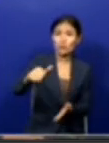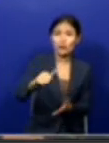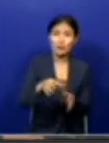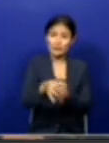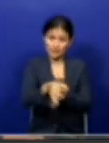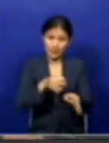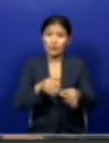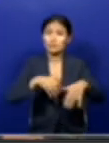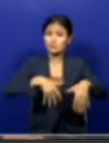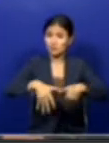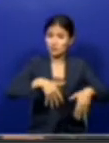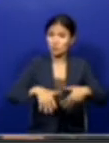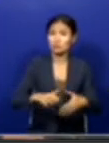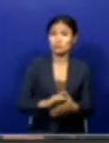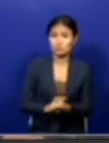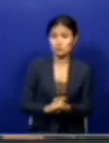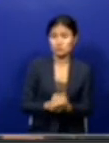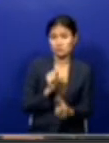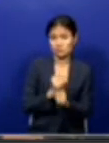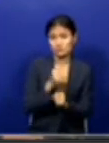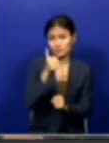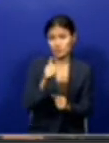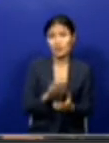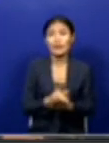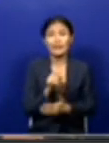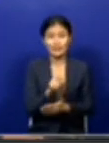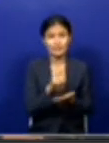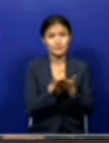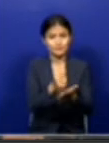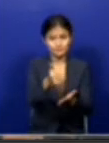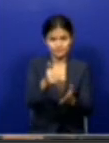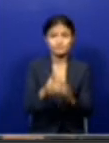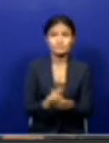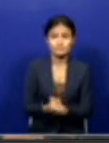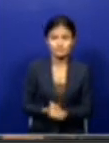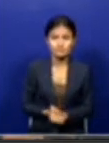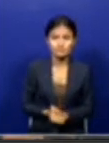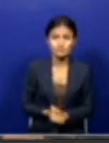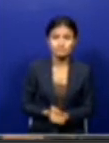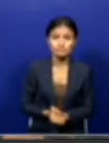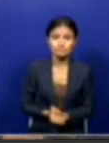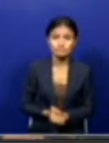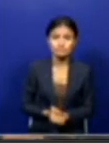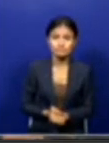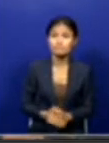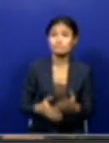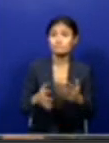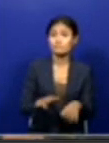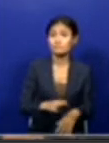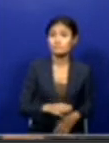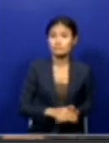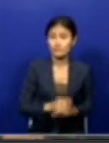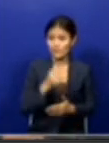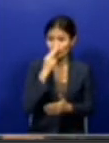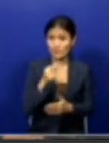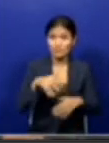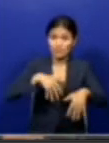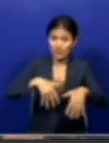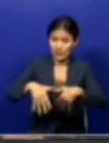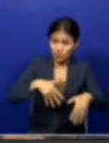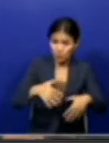อยู่ผมว่าตรงนี้จะตอบโจทย์ได้มากเลยครับหรือว่ายังเห็นพี่น้องเกษตรกรเนี่ยเป็นชนชั้น